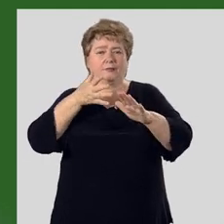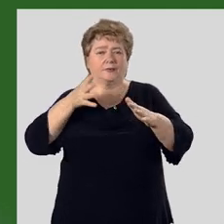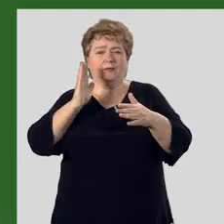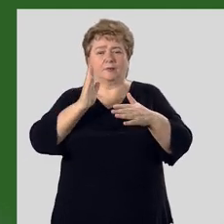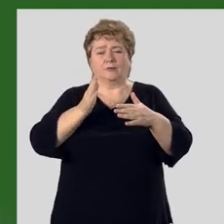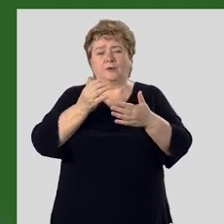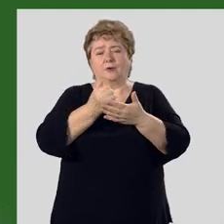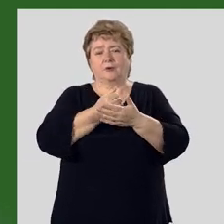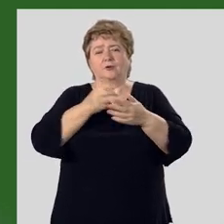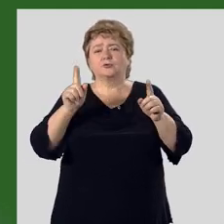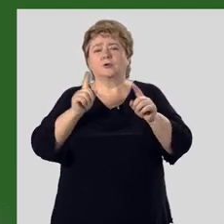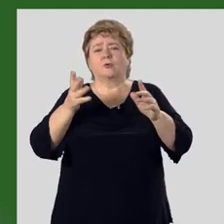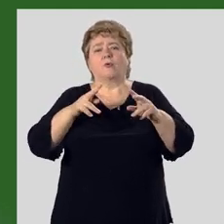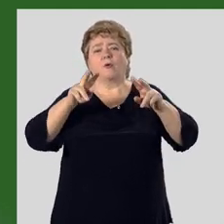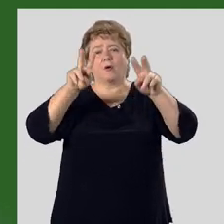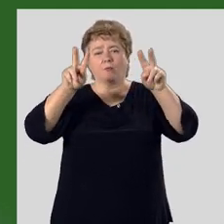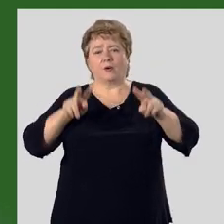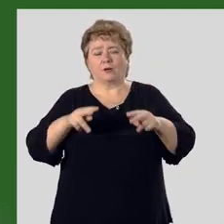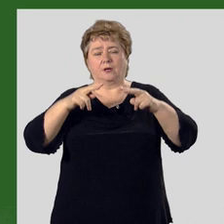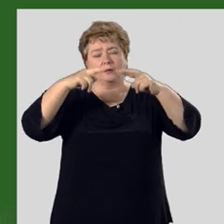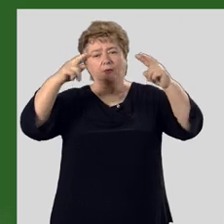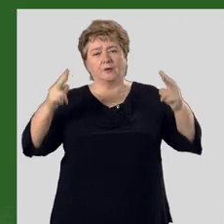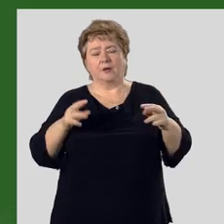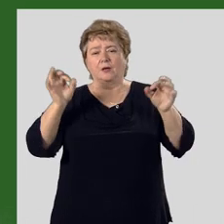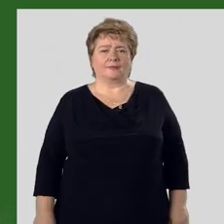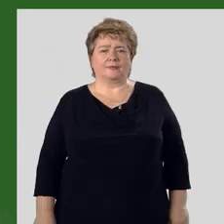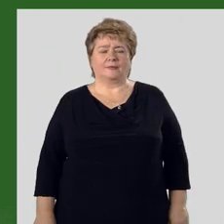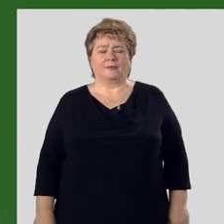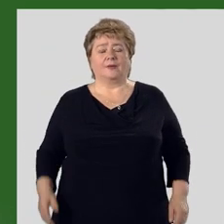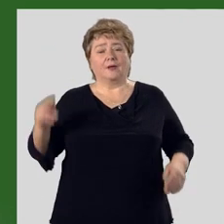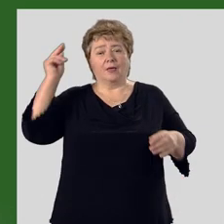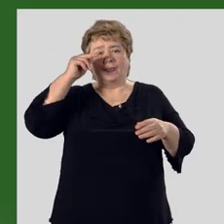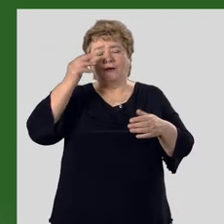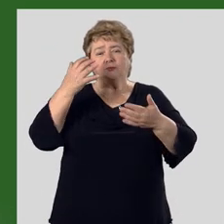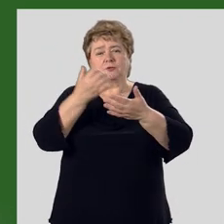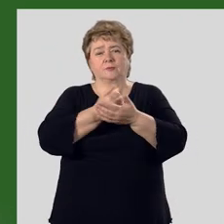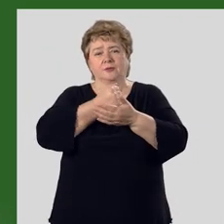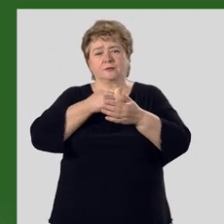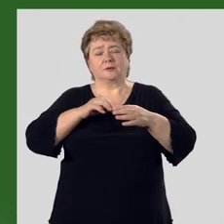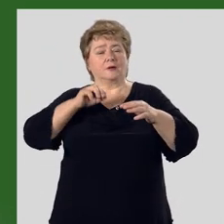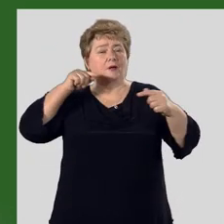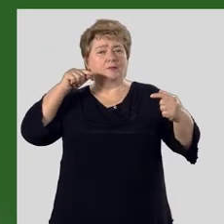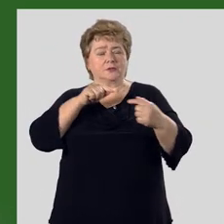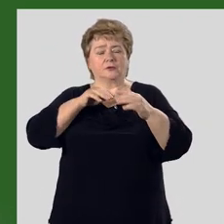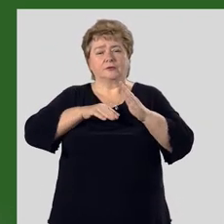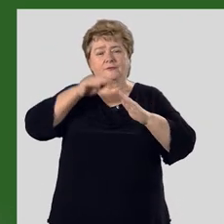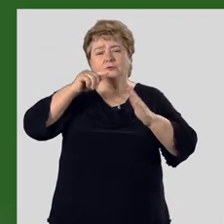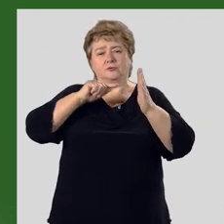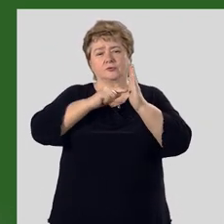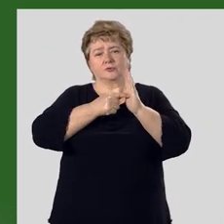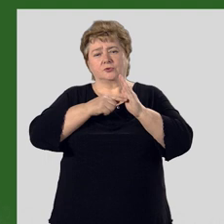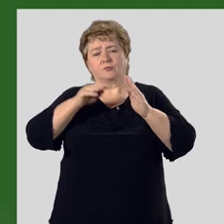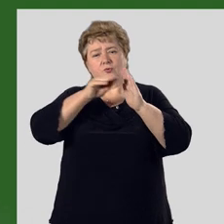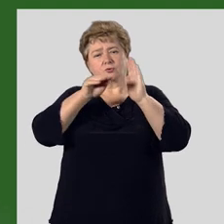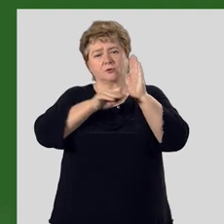понятие, что такое параллель, меридиан, градусная сеть. Научимся определять абсолютные высоты точек